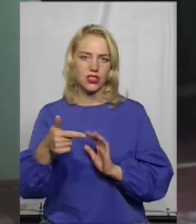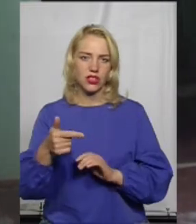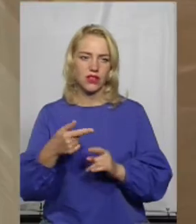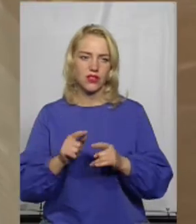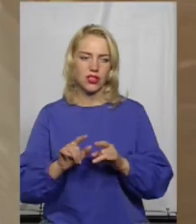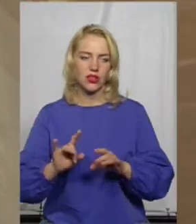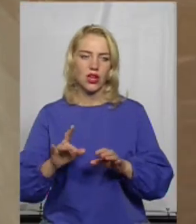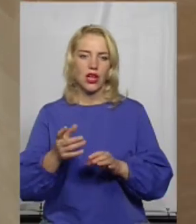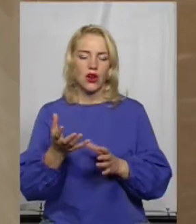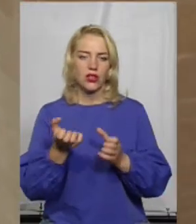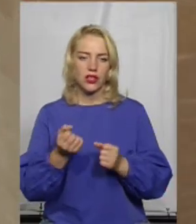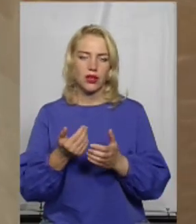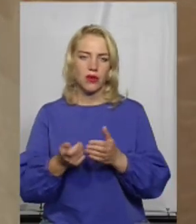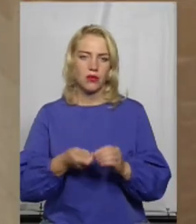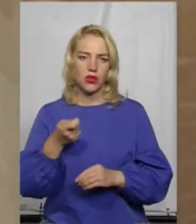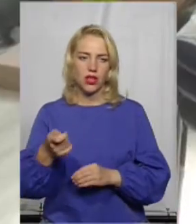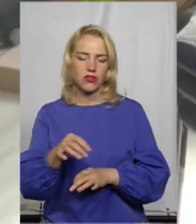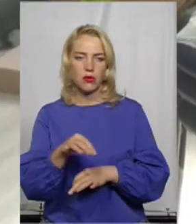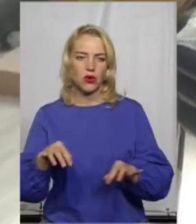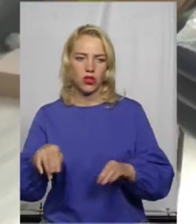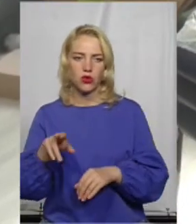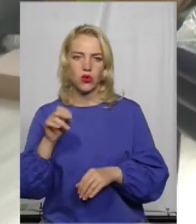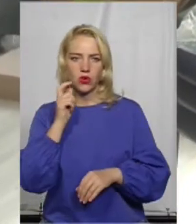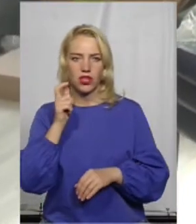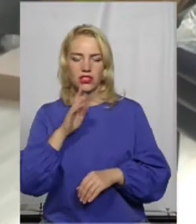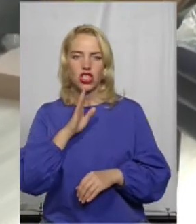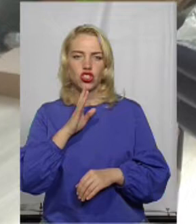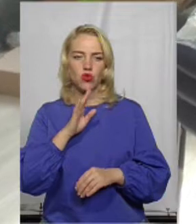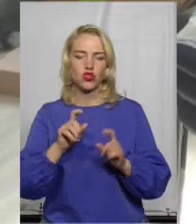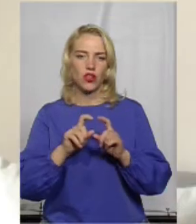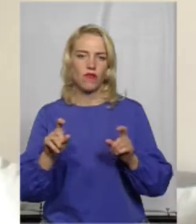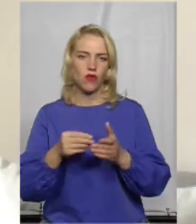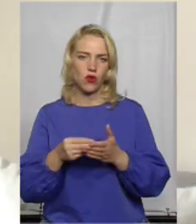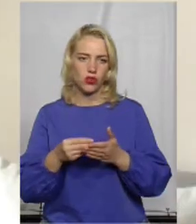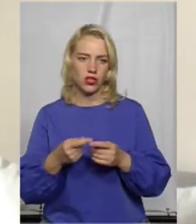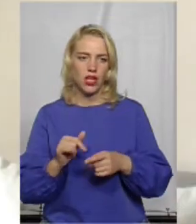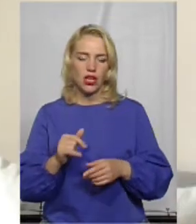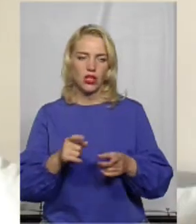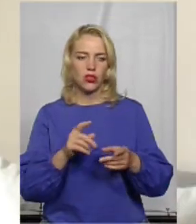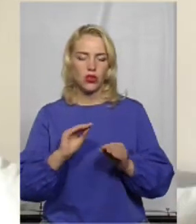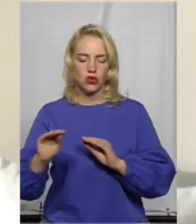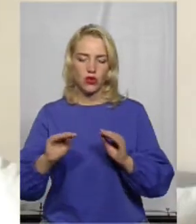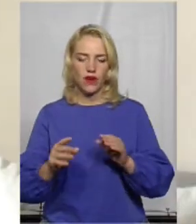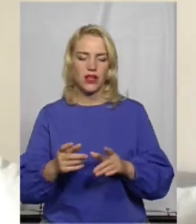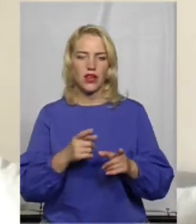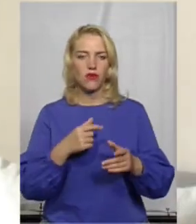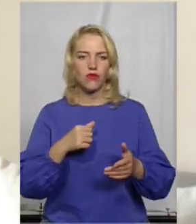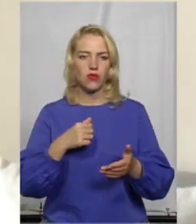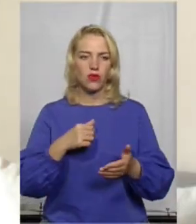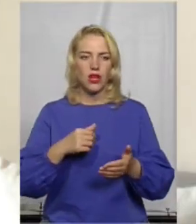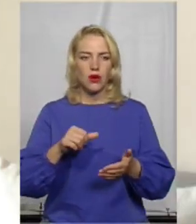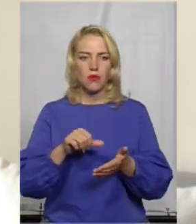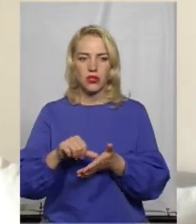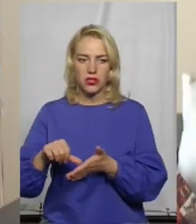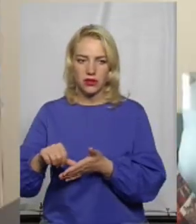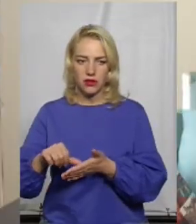Леся Стебло, отримали, подавши відповідний проект до Українського жіночого фонду. До облаштування центру долучились волонтери, учасники бойових дій та працівники